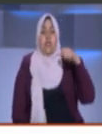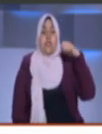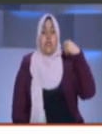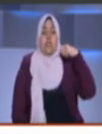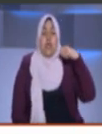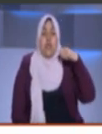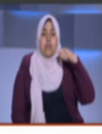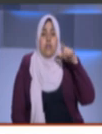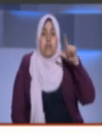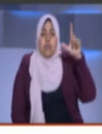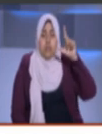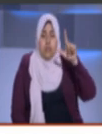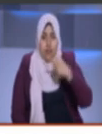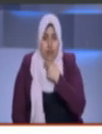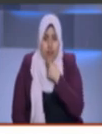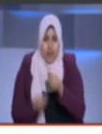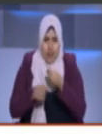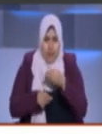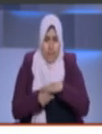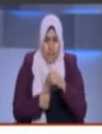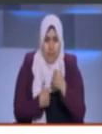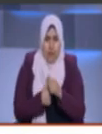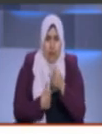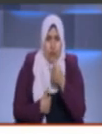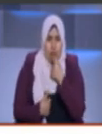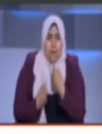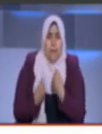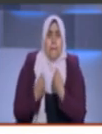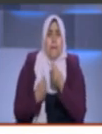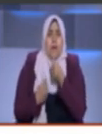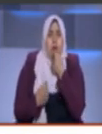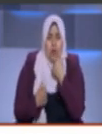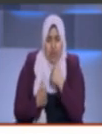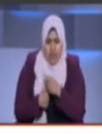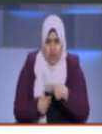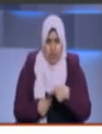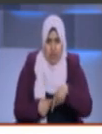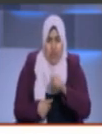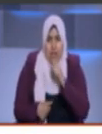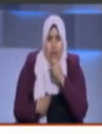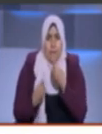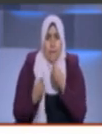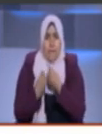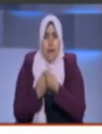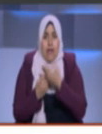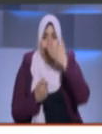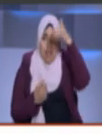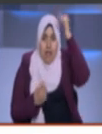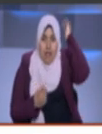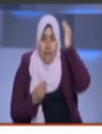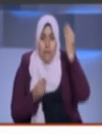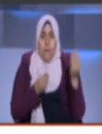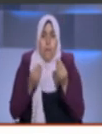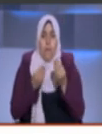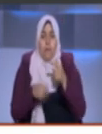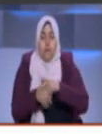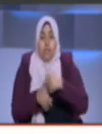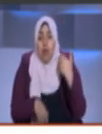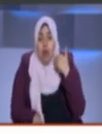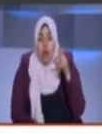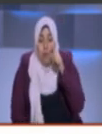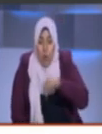البريطاني سيتحدث بعد قليل مع الرئيس الأمريكي دونالد ترامب. هذا الخبر هو عاجل الآن، وأيضا